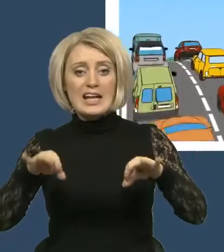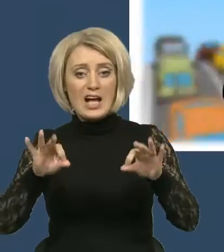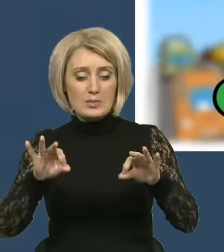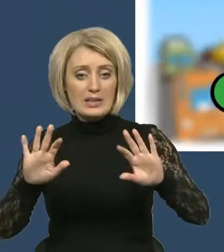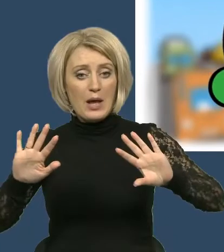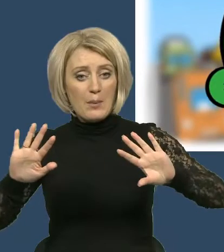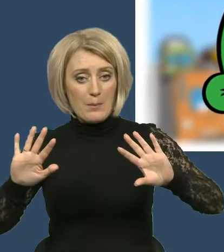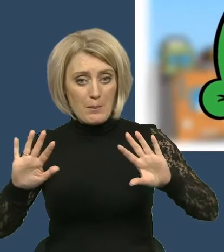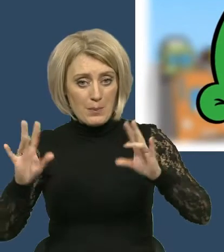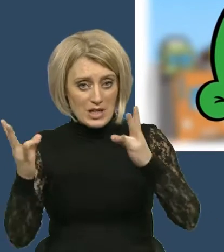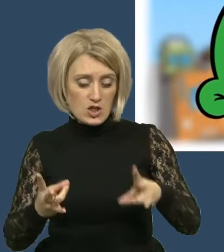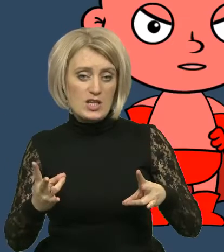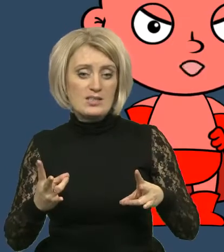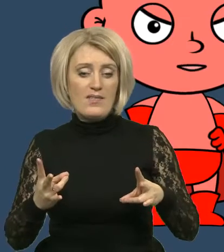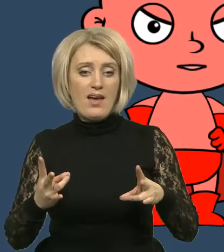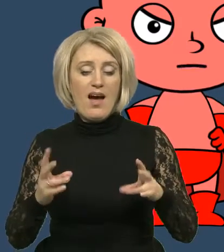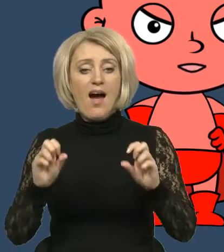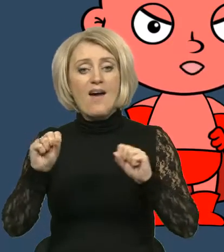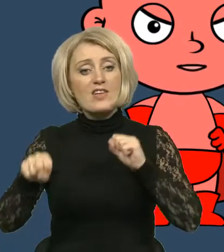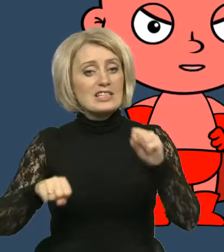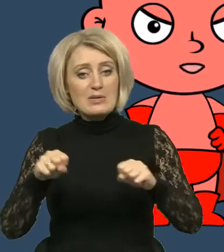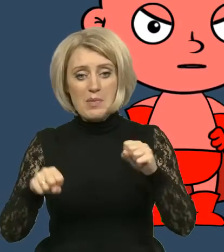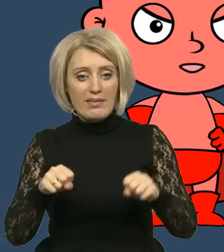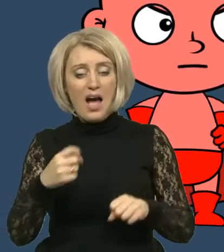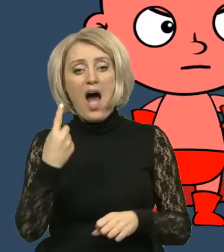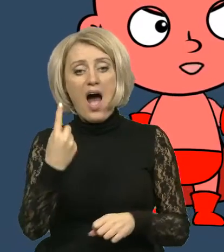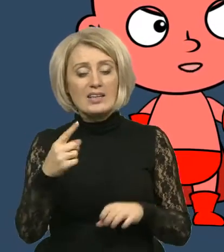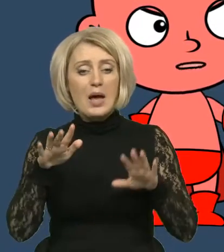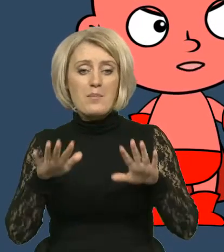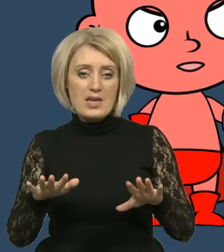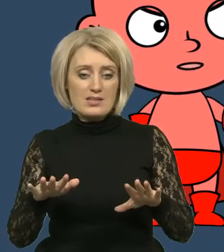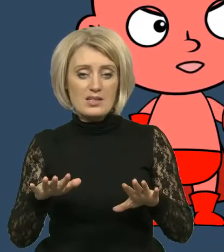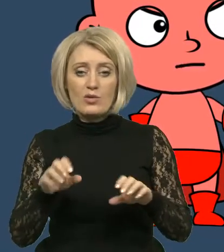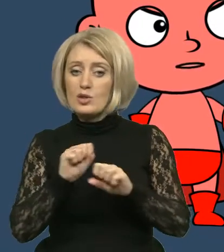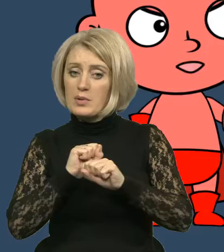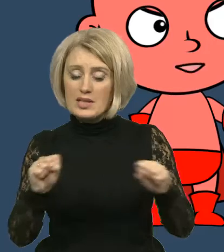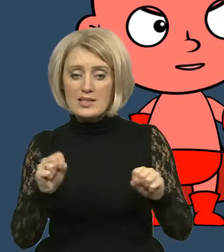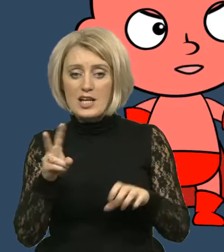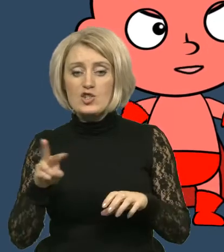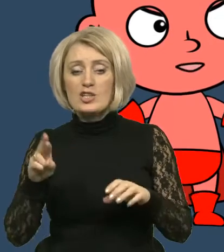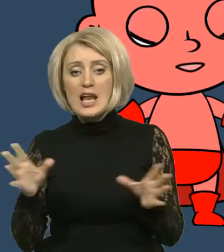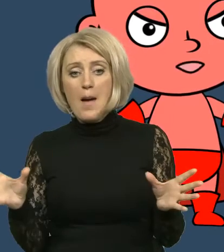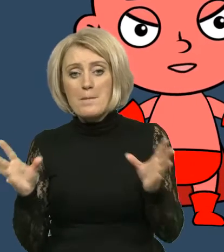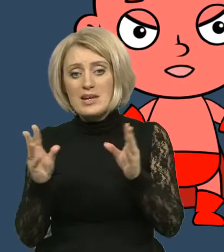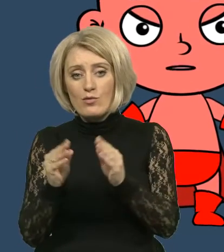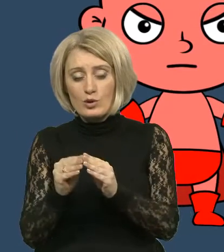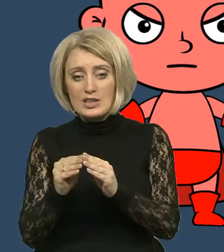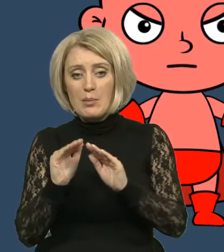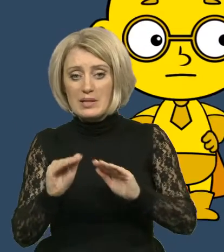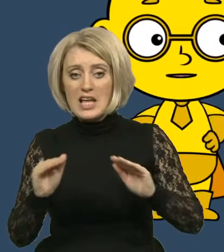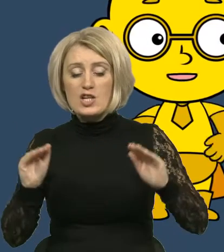дорожно-транспортное происшествие. Велосипед одноместный. Он не предназначен для перевозки